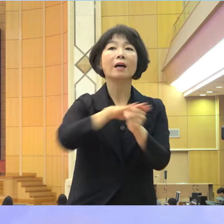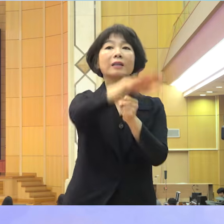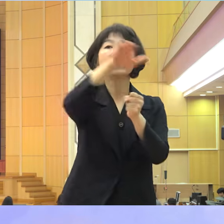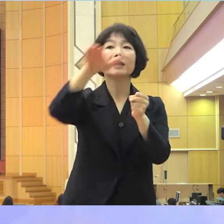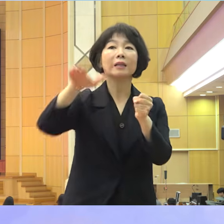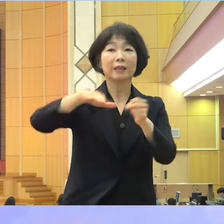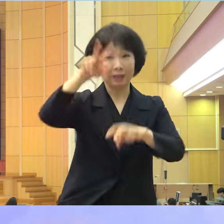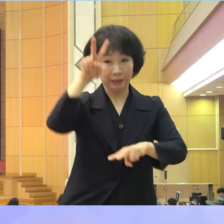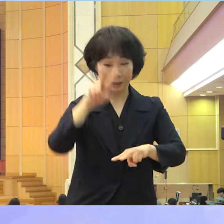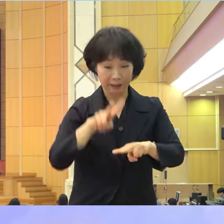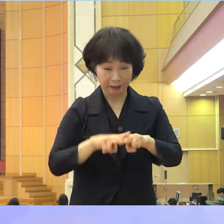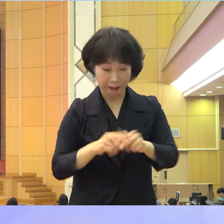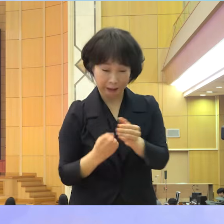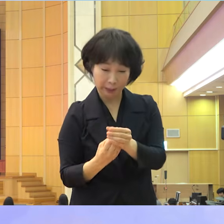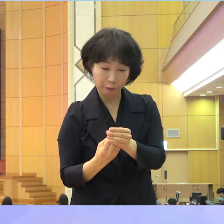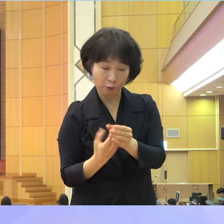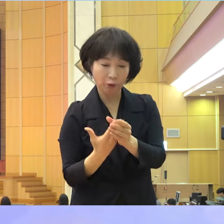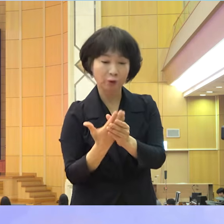사랑이